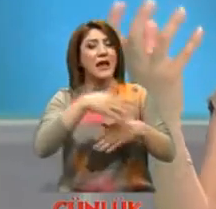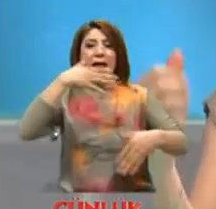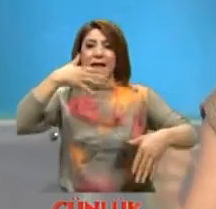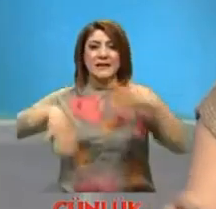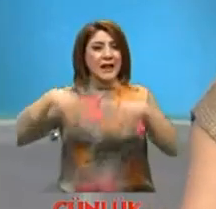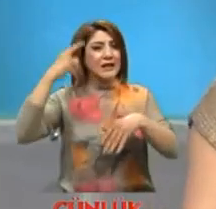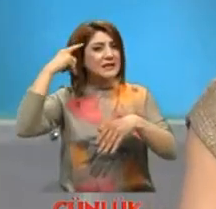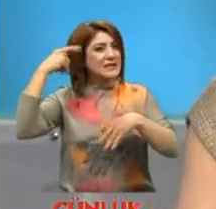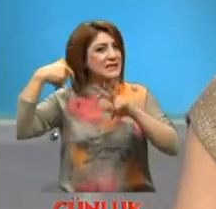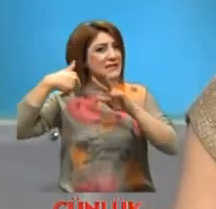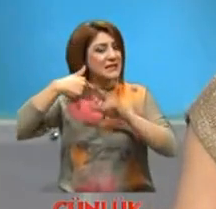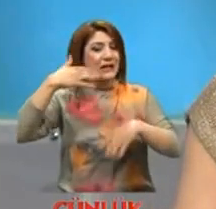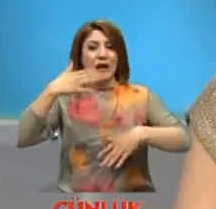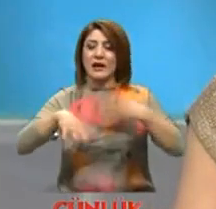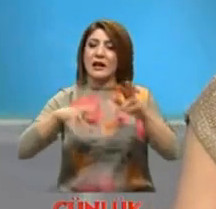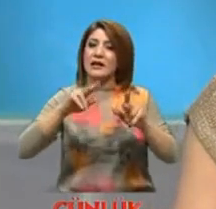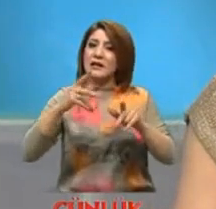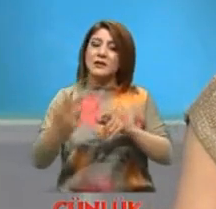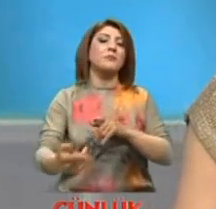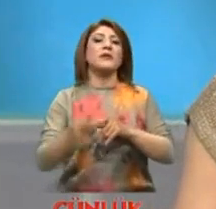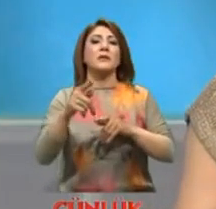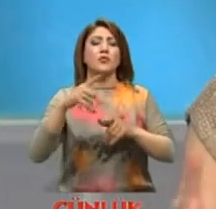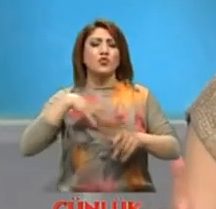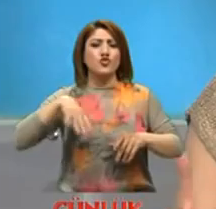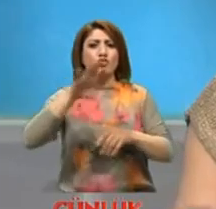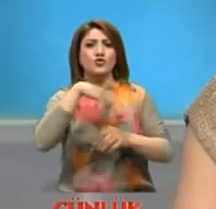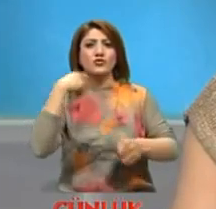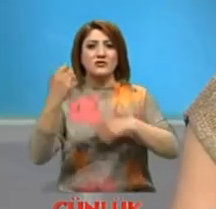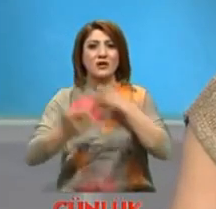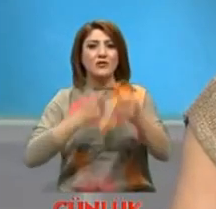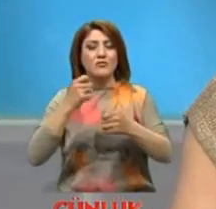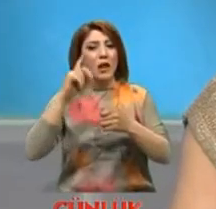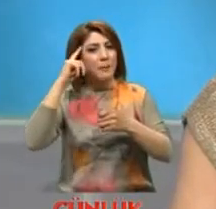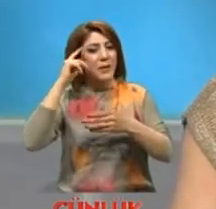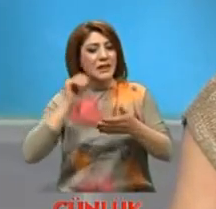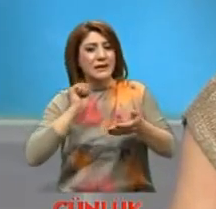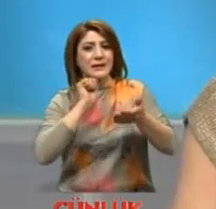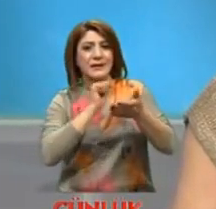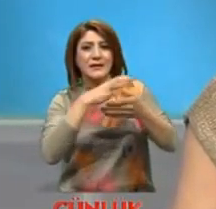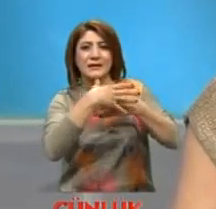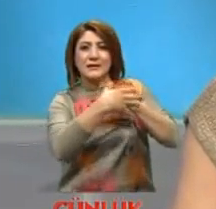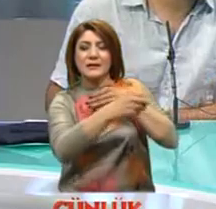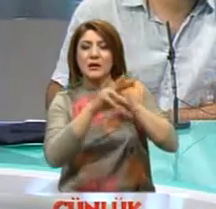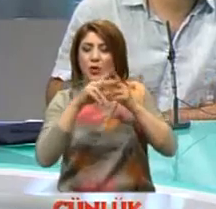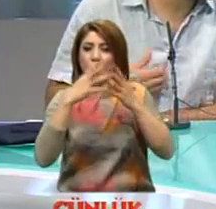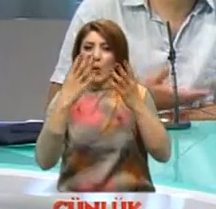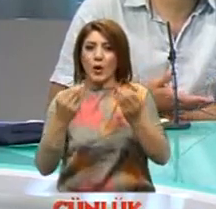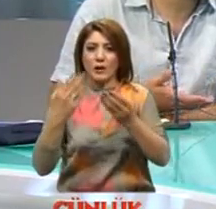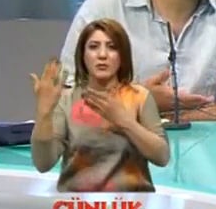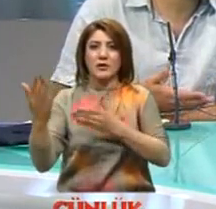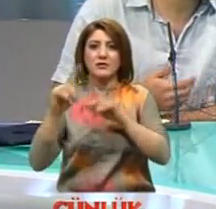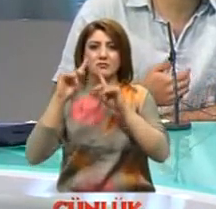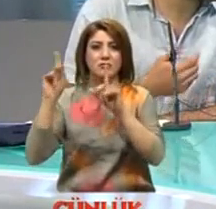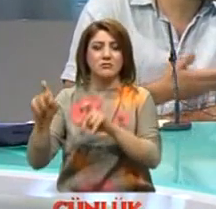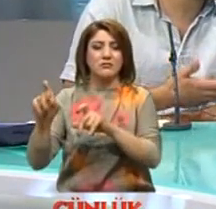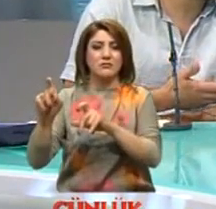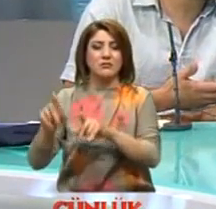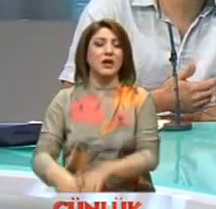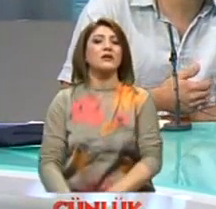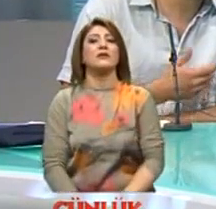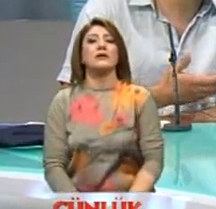zihin engellilik gibi bu tür çalışmalara da acaba data oluşturabilir mi? Could these studies give some data